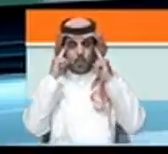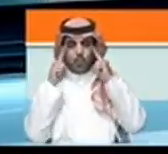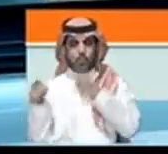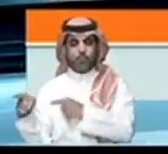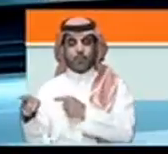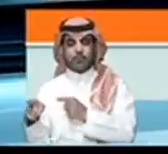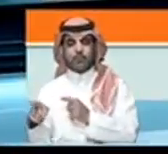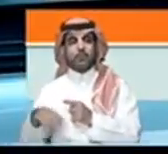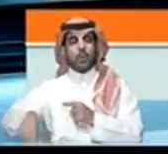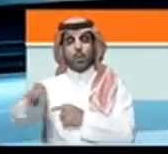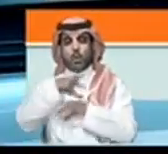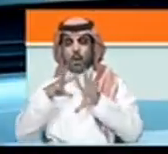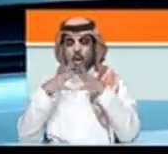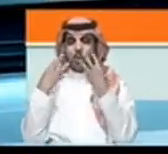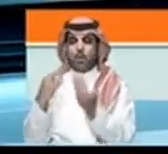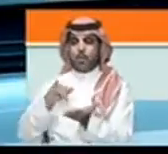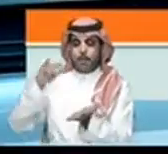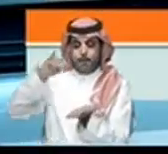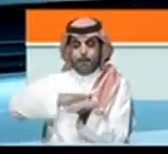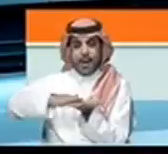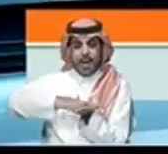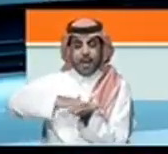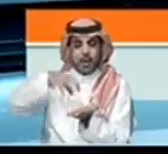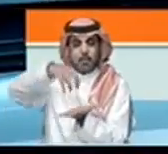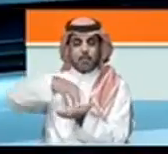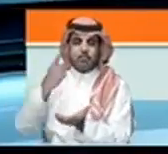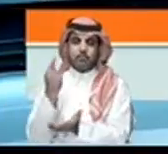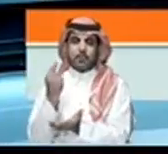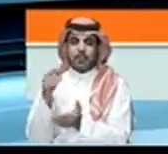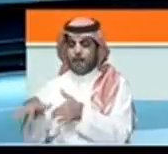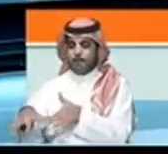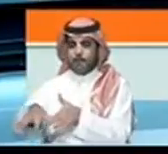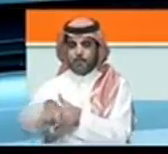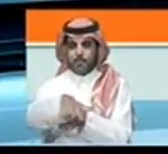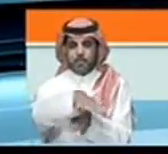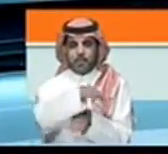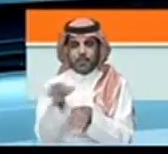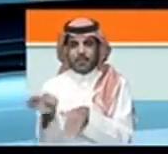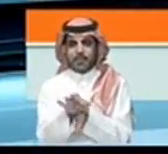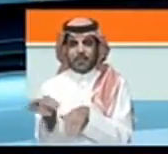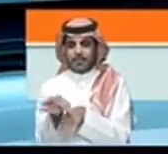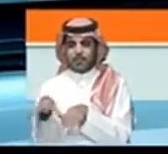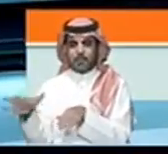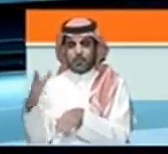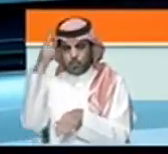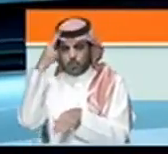الاوسط وامنيتها جغرافيا نظرا لوقوعه لوقوعه على حدود ثلاث دول هي المملكه والاردن